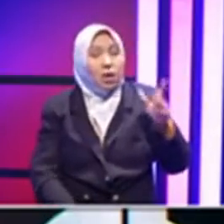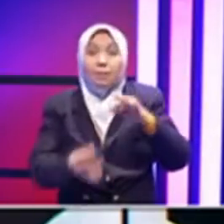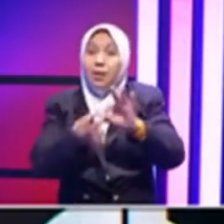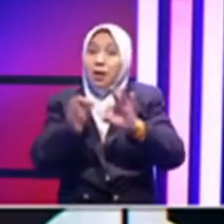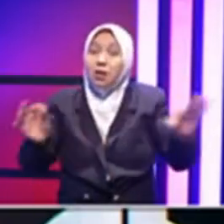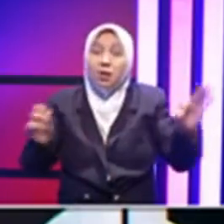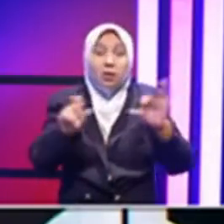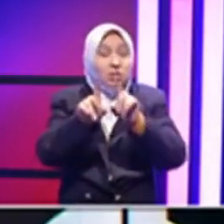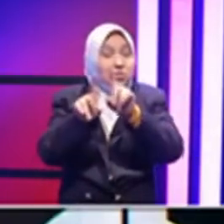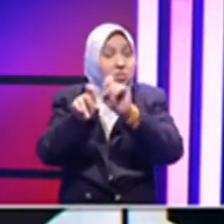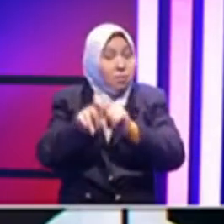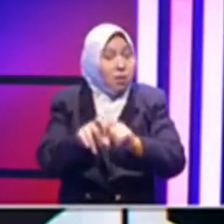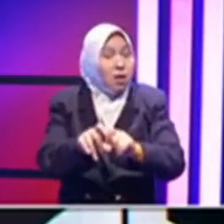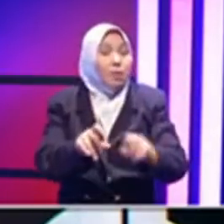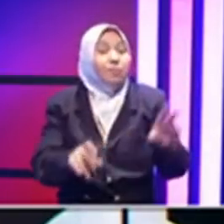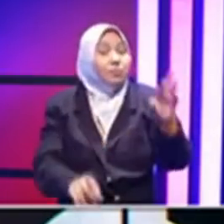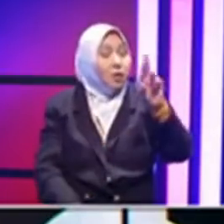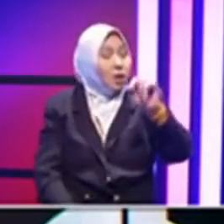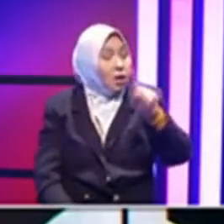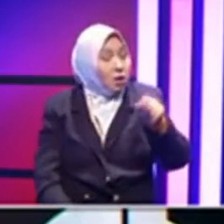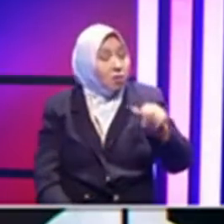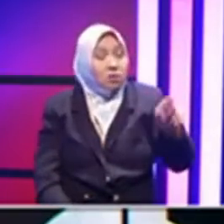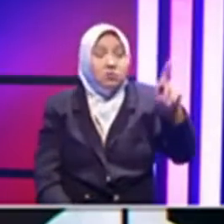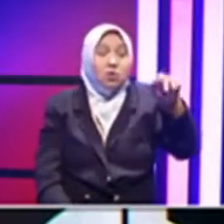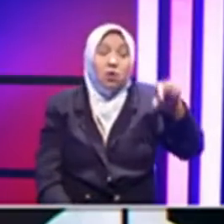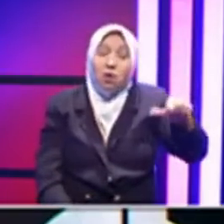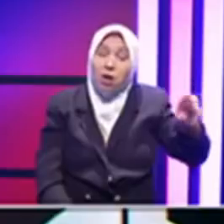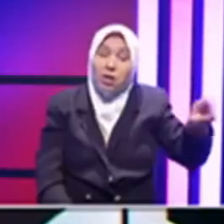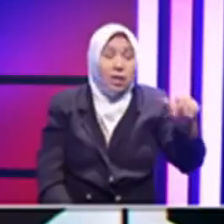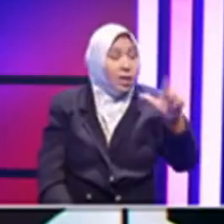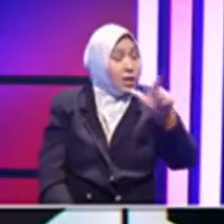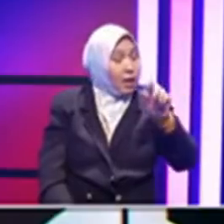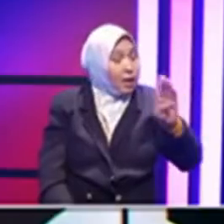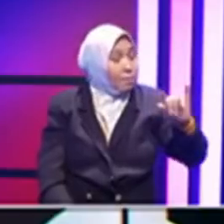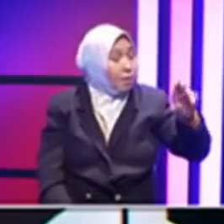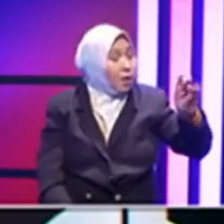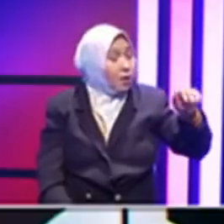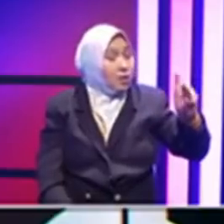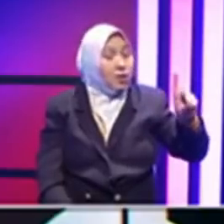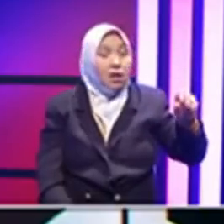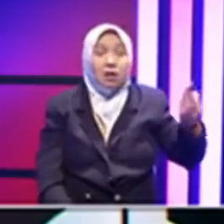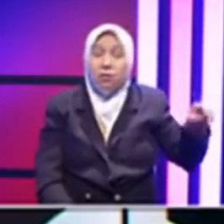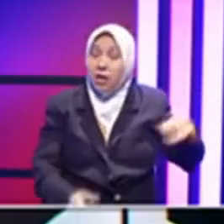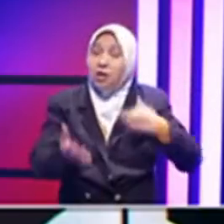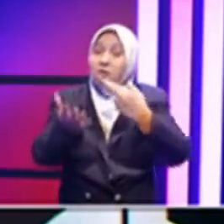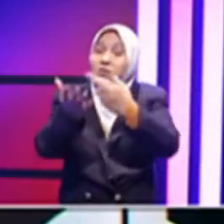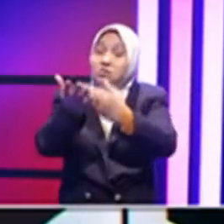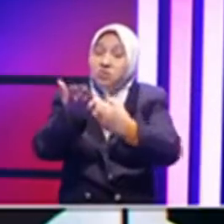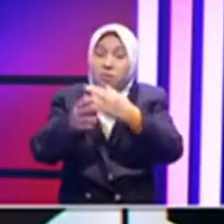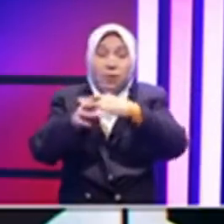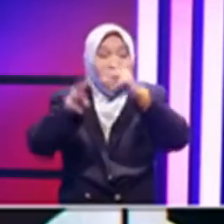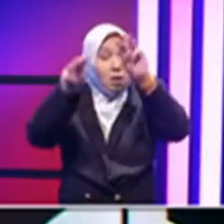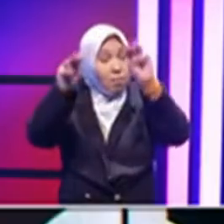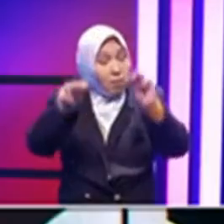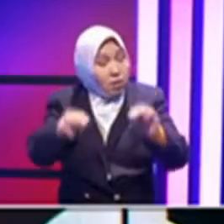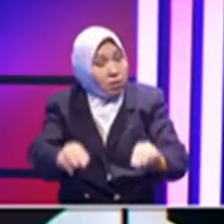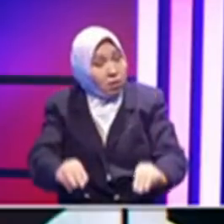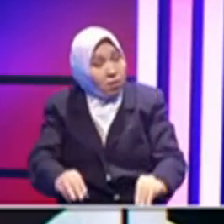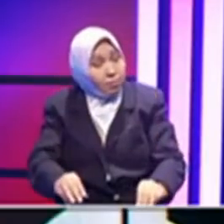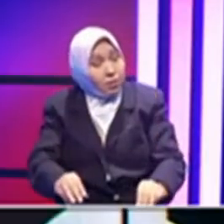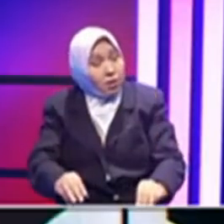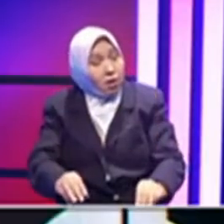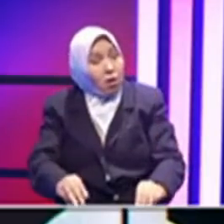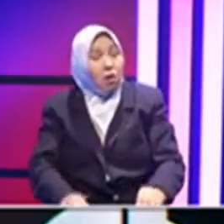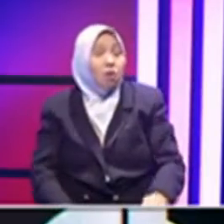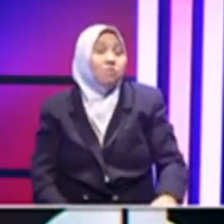ke-11, rizqan lil ibad, rizqan lil ibad, iaitu rezeki kepada hamba-hamba, wa